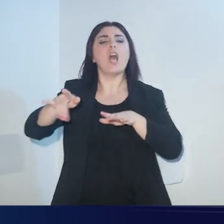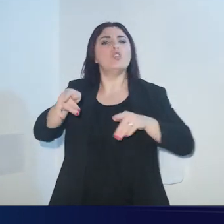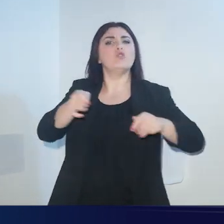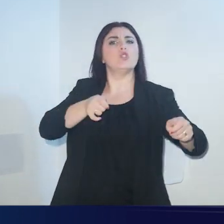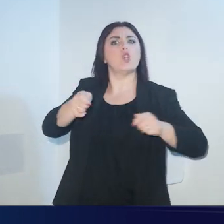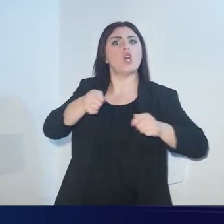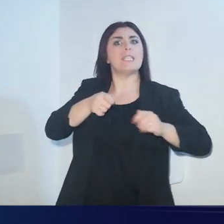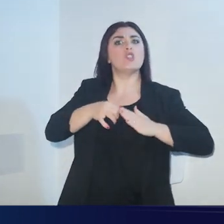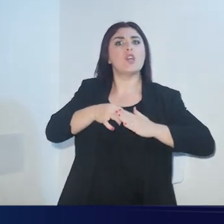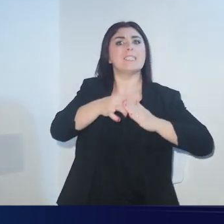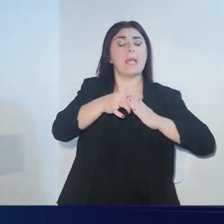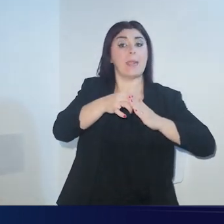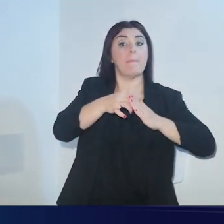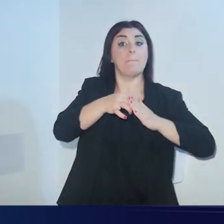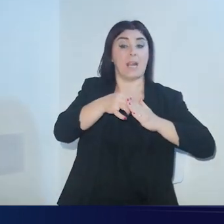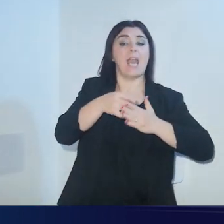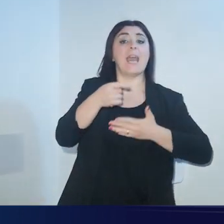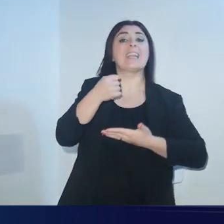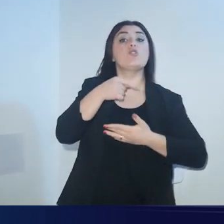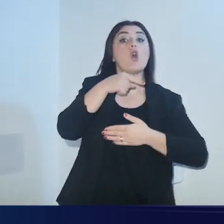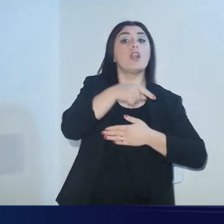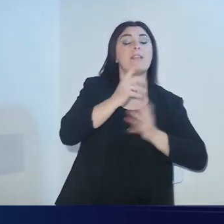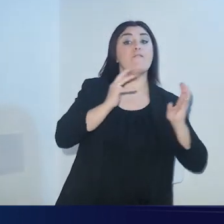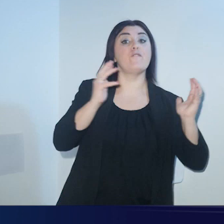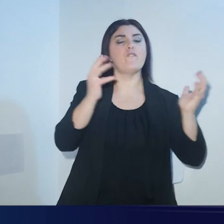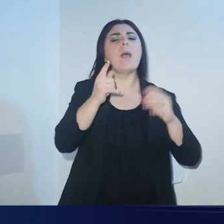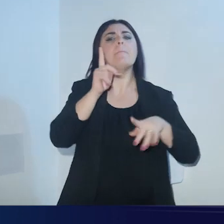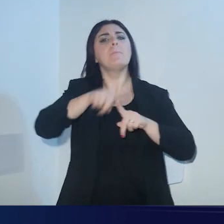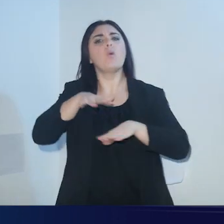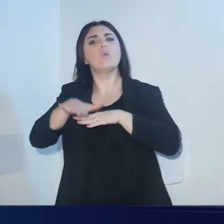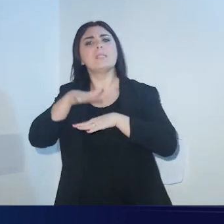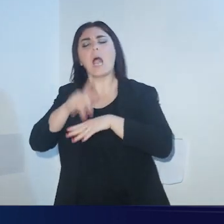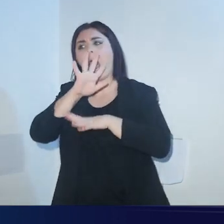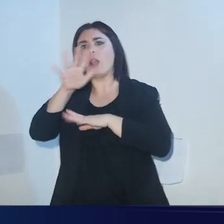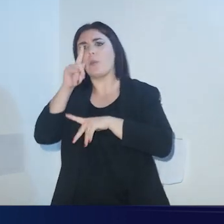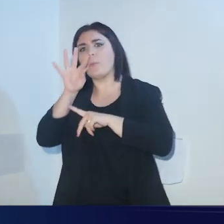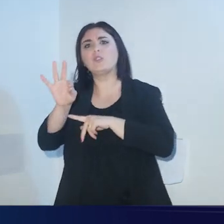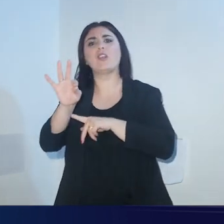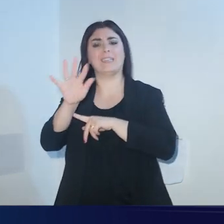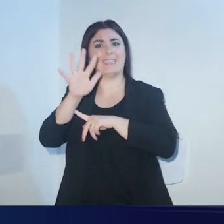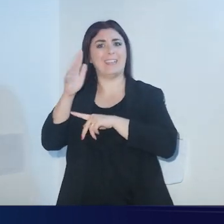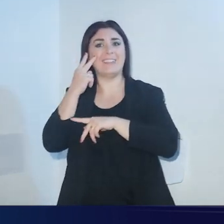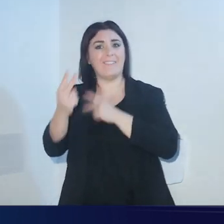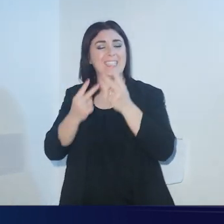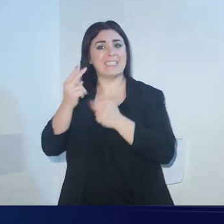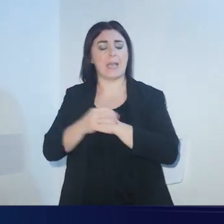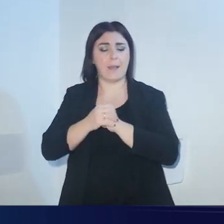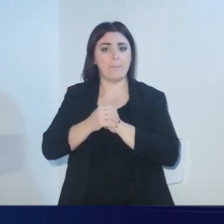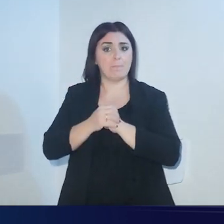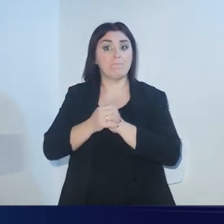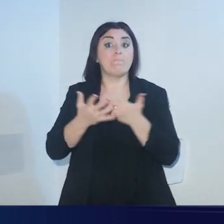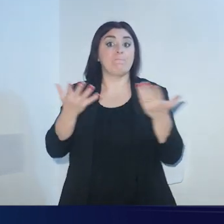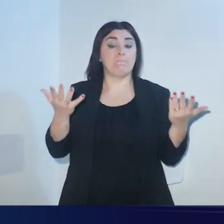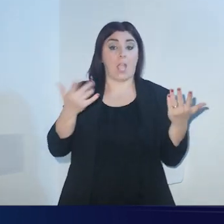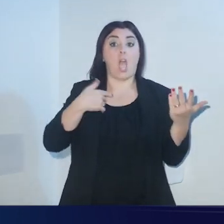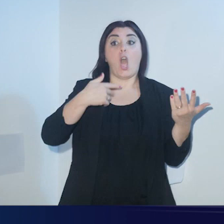gestione sostenibile delle risorse forestali, ma può essere utilizzato anche da un altro punto di vista. Infatti,